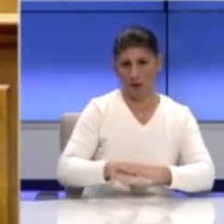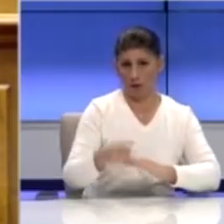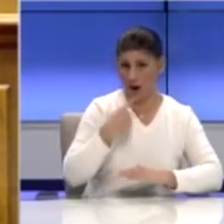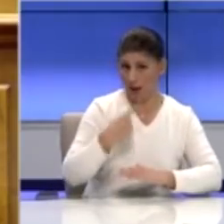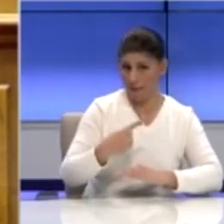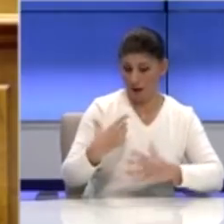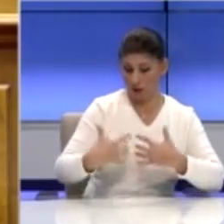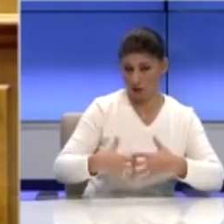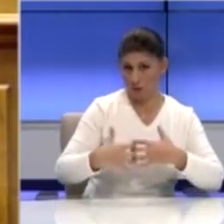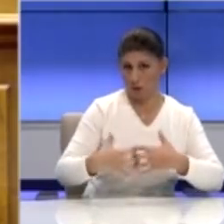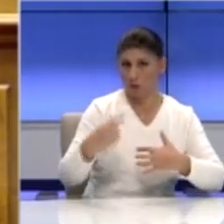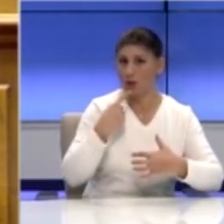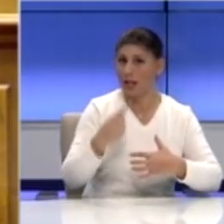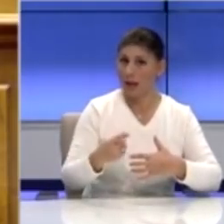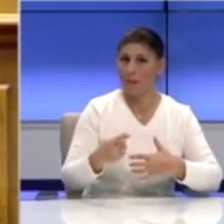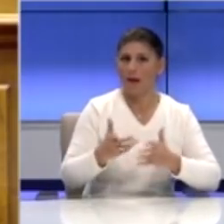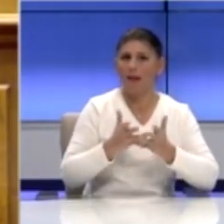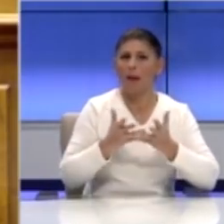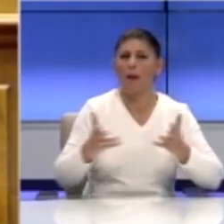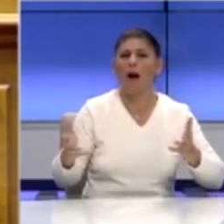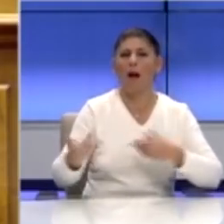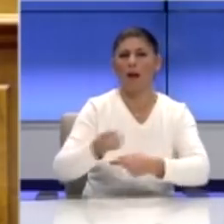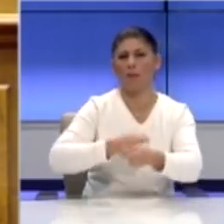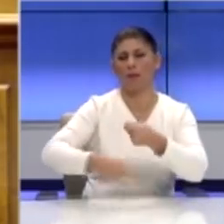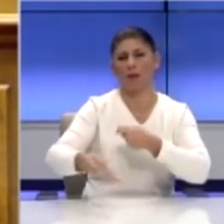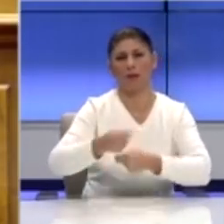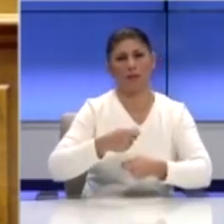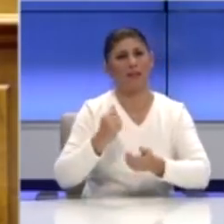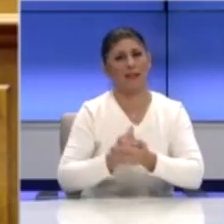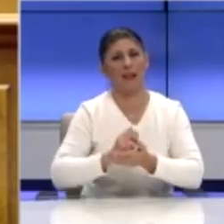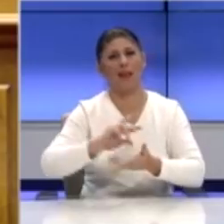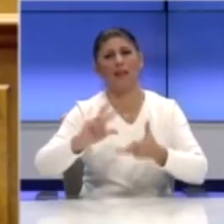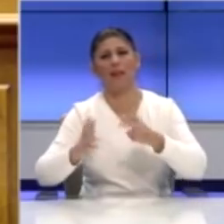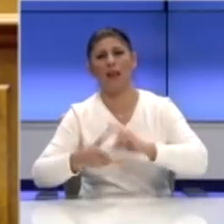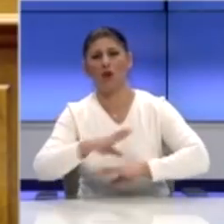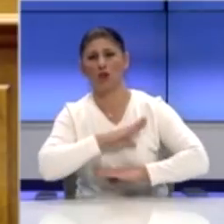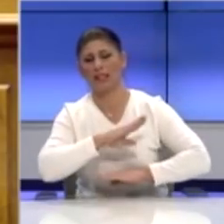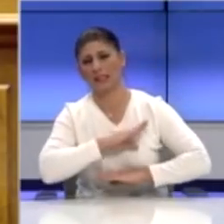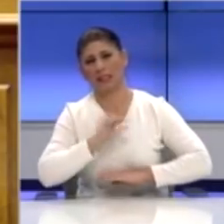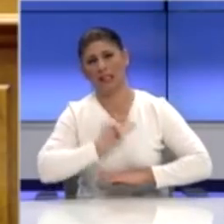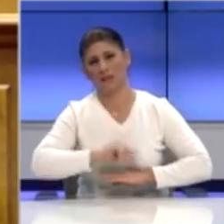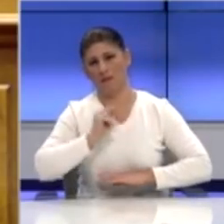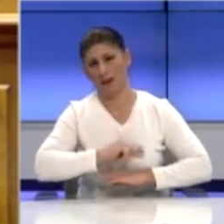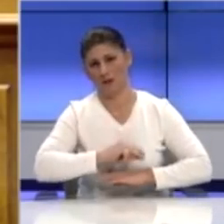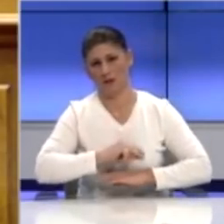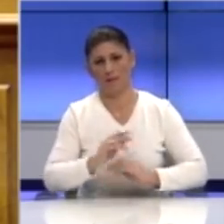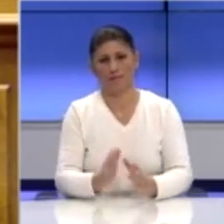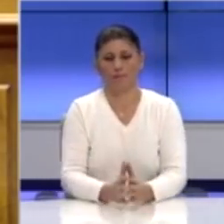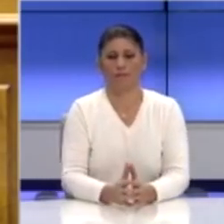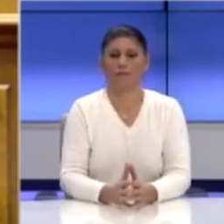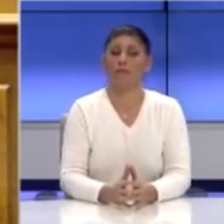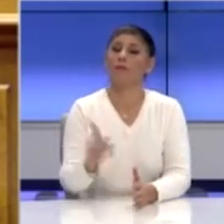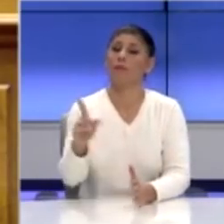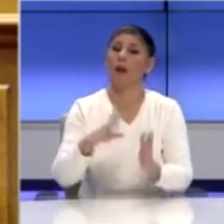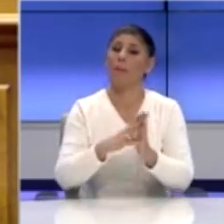για εξοπλισμούς, μιλάμε για μεγάλα επιχειρηματικά αλλά και γεωστρατηγικά συμφέροντα. Θέλετε να σας θυμίσουμε